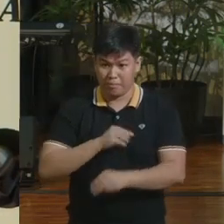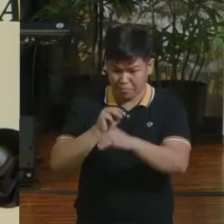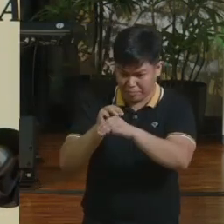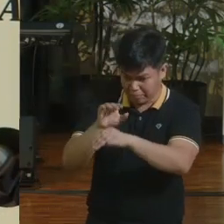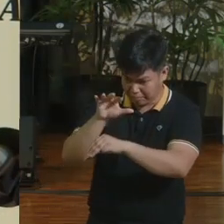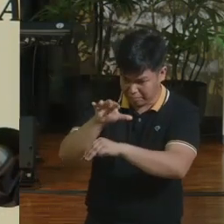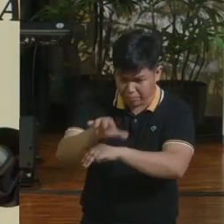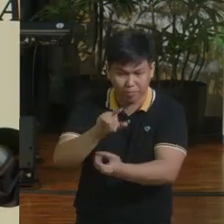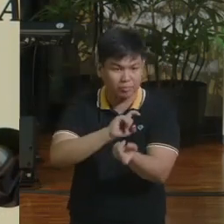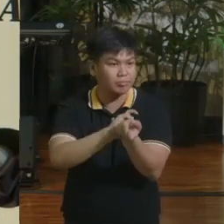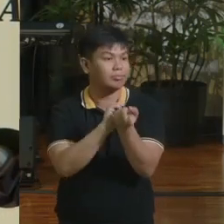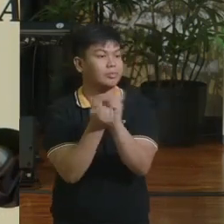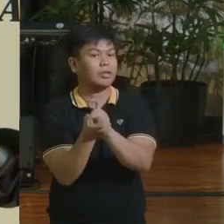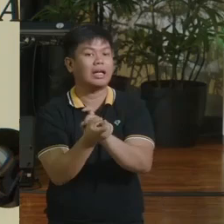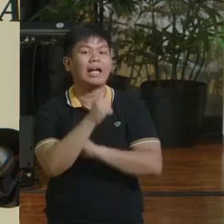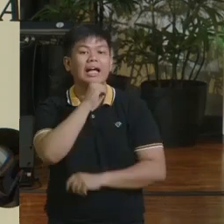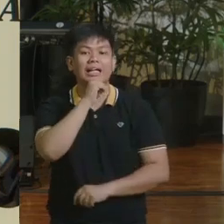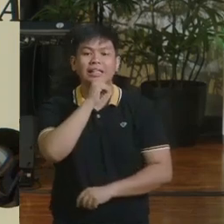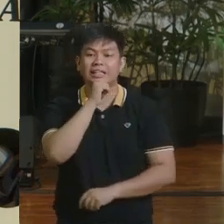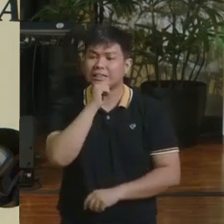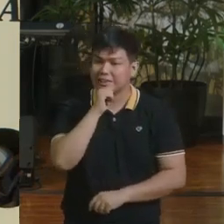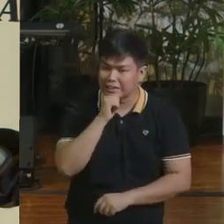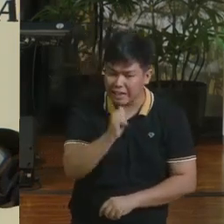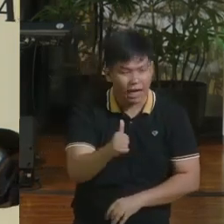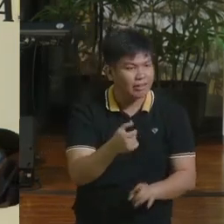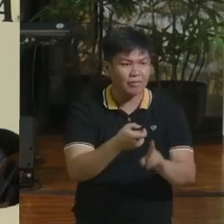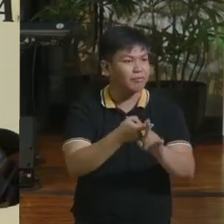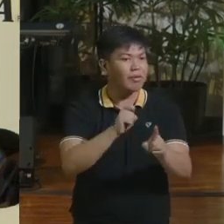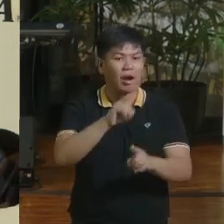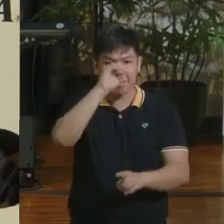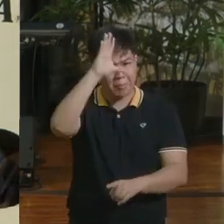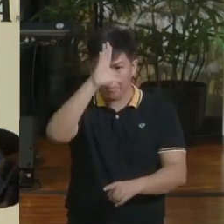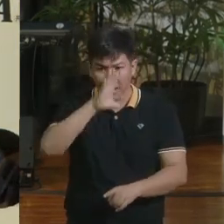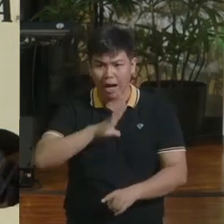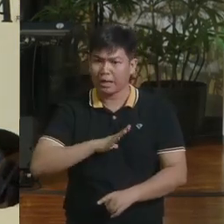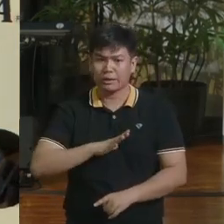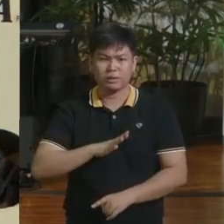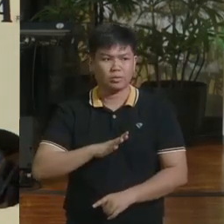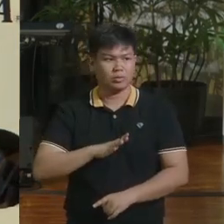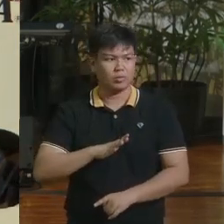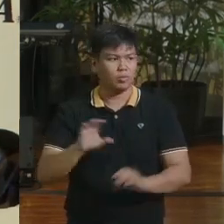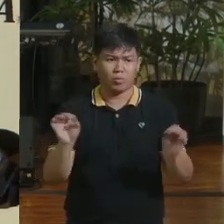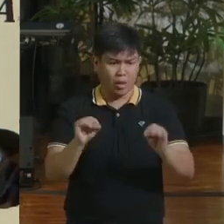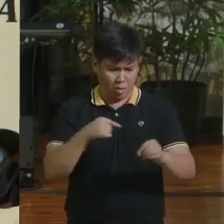pagbabago ay hindi maaaring magmula sa kahit na sinong tao,